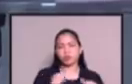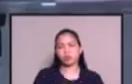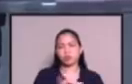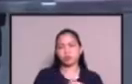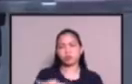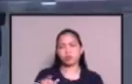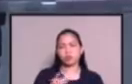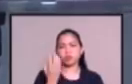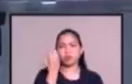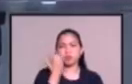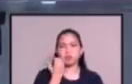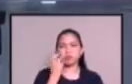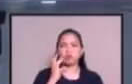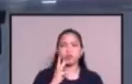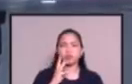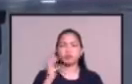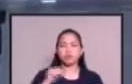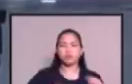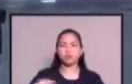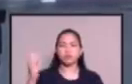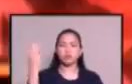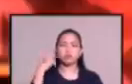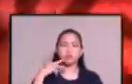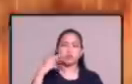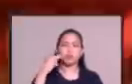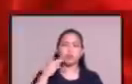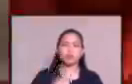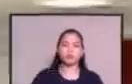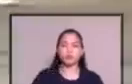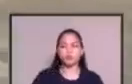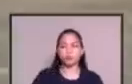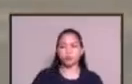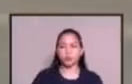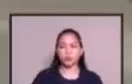ng kakapusan ng tubig. Umaaksyon si Patricia Mangune.